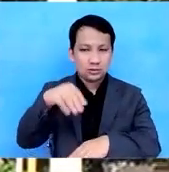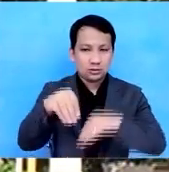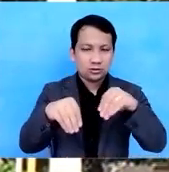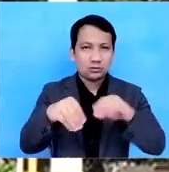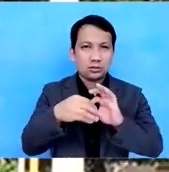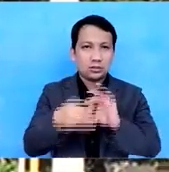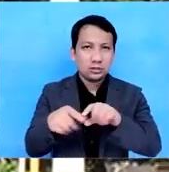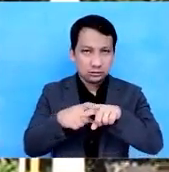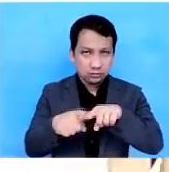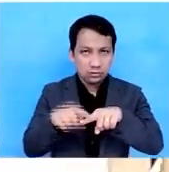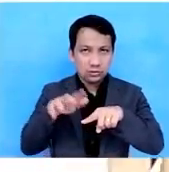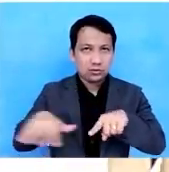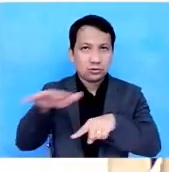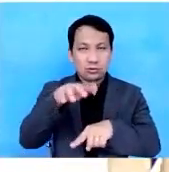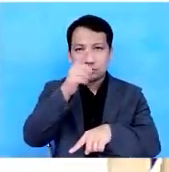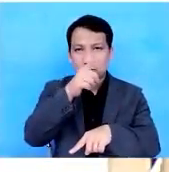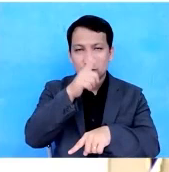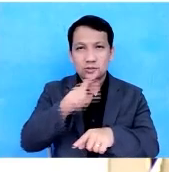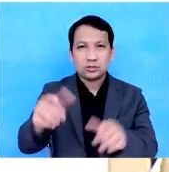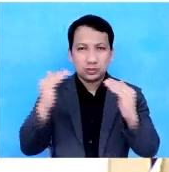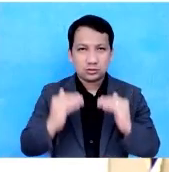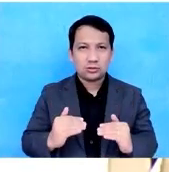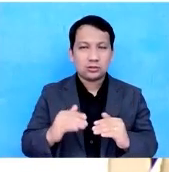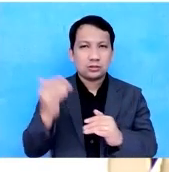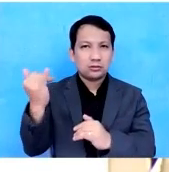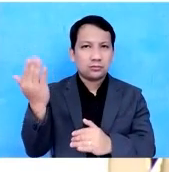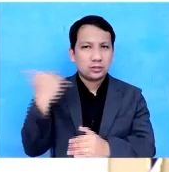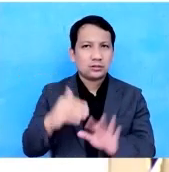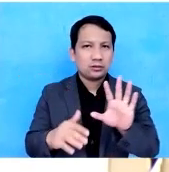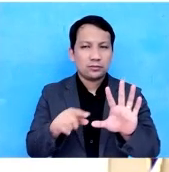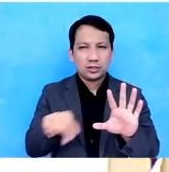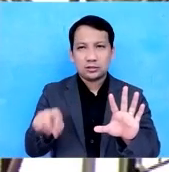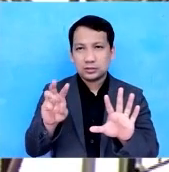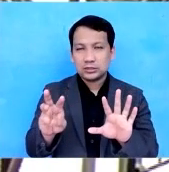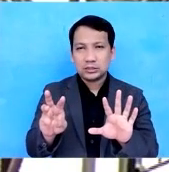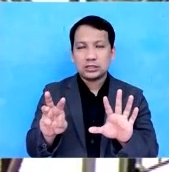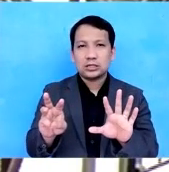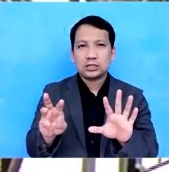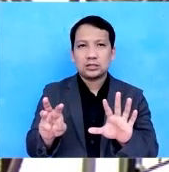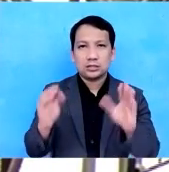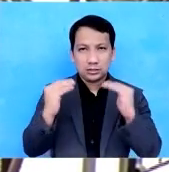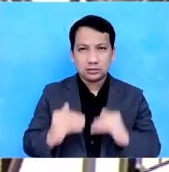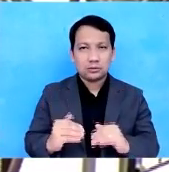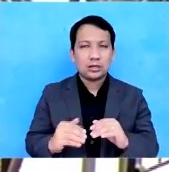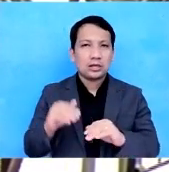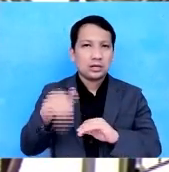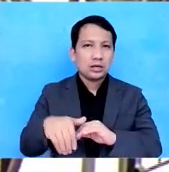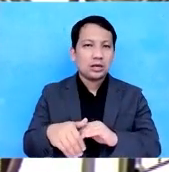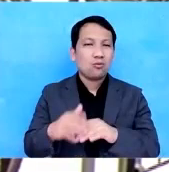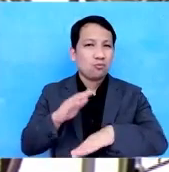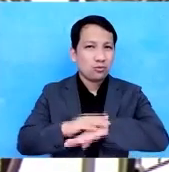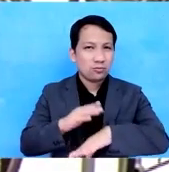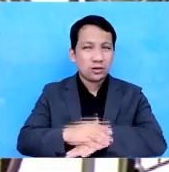ng kuryente sa buong Luzon. Ibinaba naman ito sa yellow alert pagsapit ng alas 5 ng hapon hanggang alas 6 ng gabi dahil sa